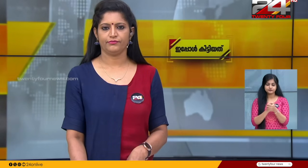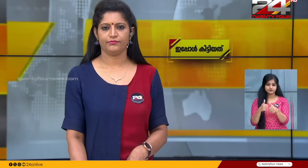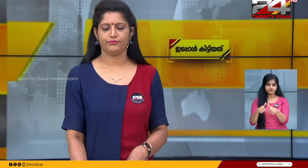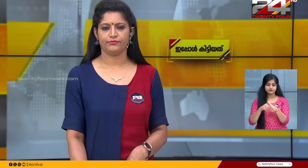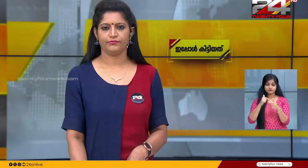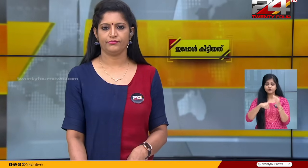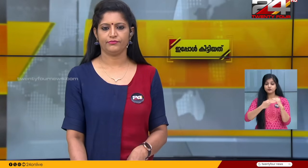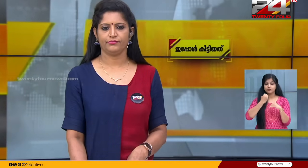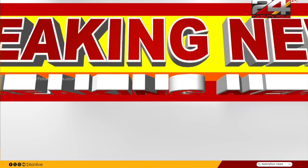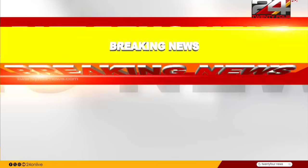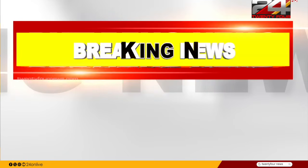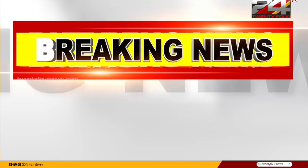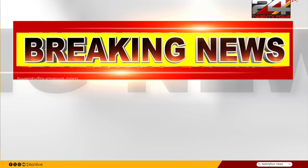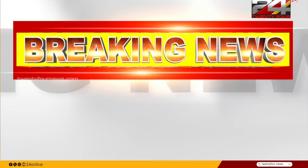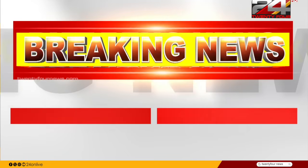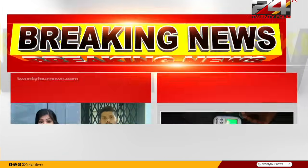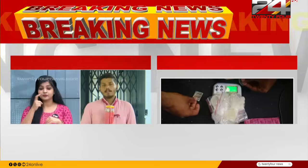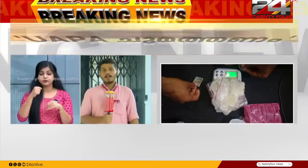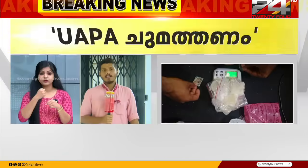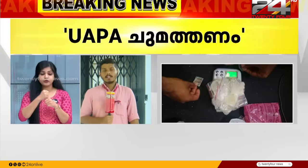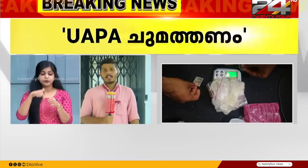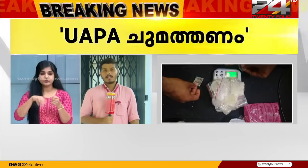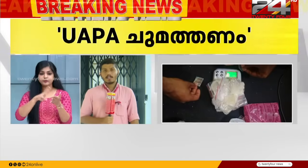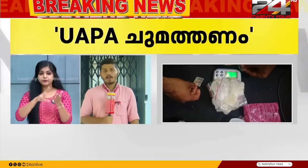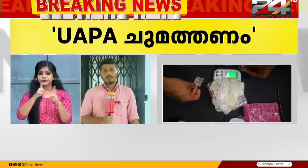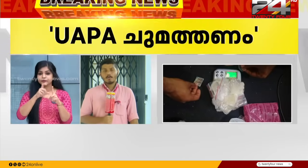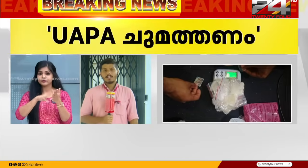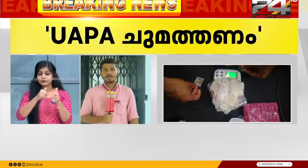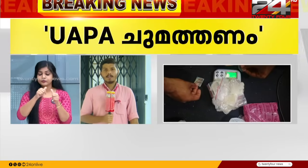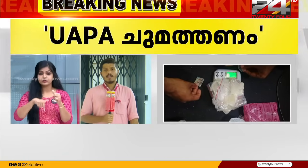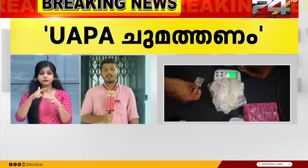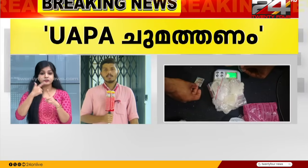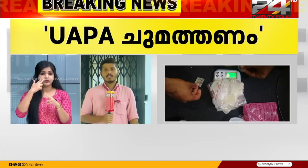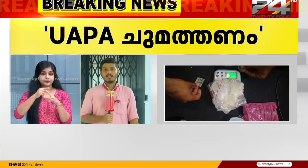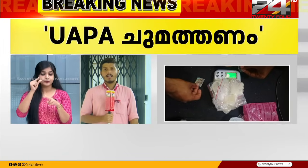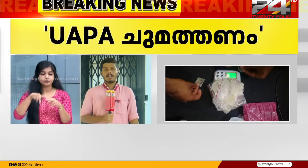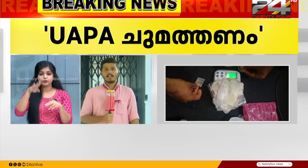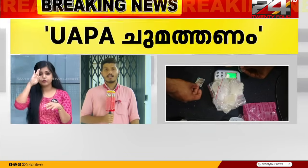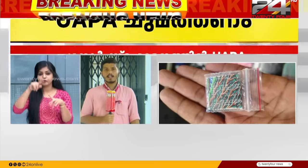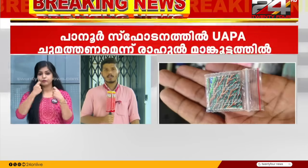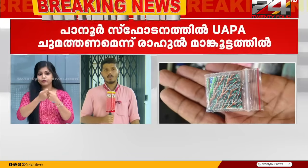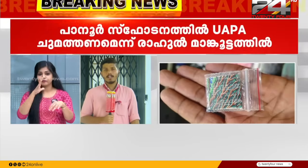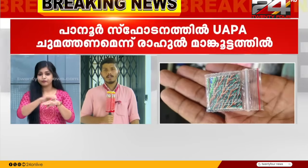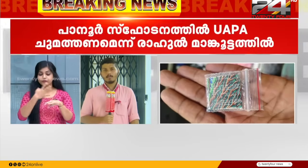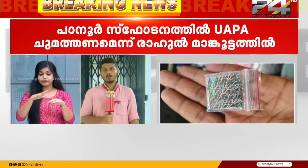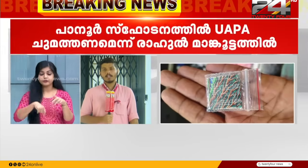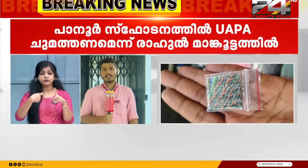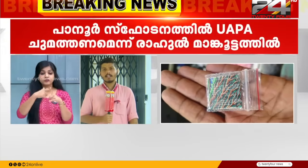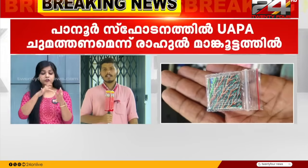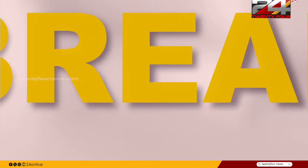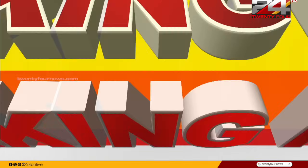അനുജ, ഇന്ന് രാവിലെയാണ് 17 ഗ്രാം MDMA-യുമായി ഇർഷാദ് എന്ന യുവാവ് പോലീസിന്റെ പിടിയിലാകുന്നത്. ഇയാളാണ് കക്കോടി